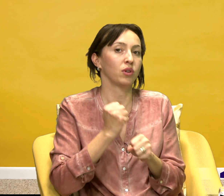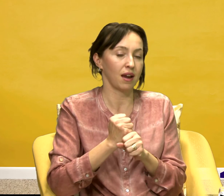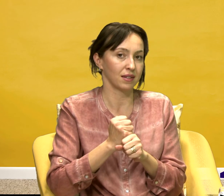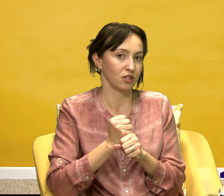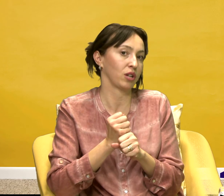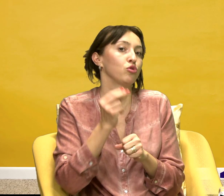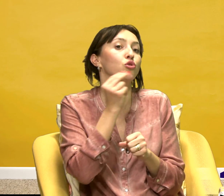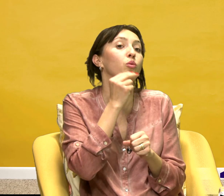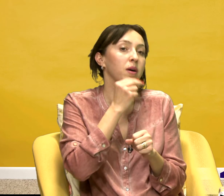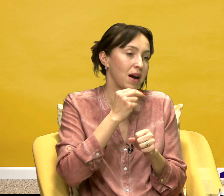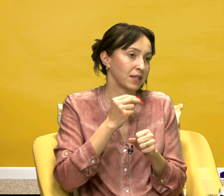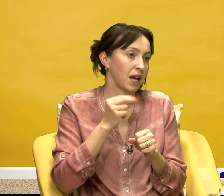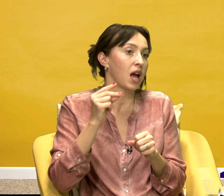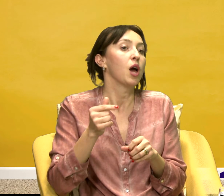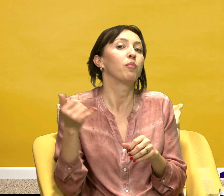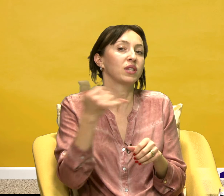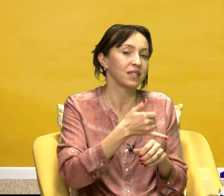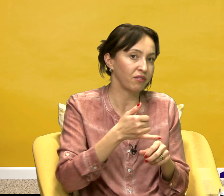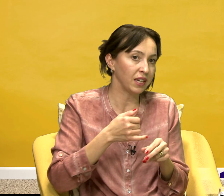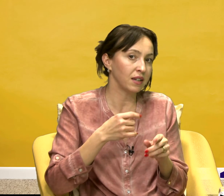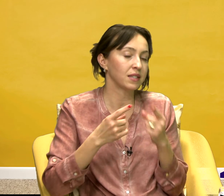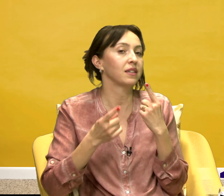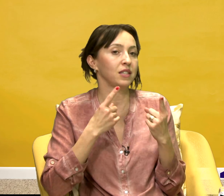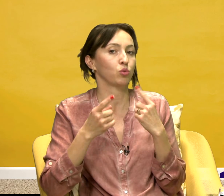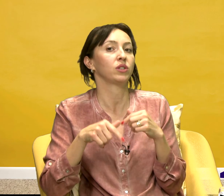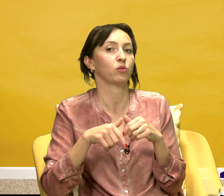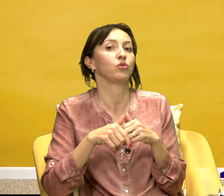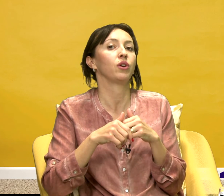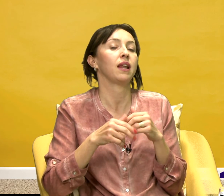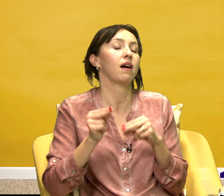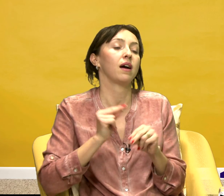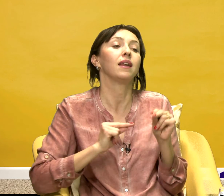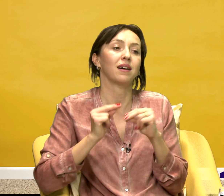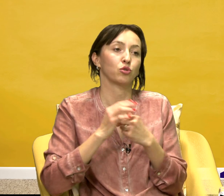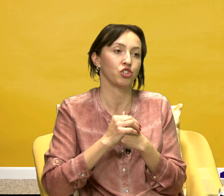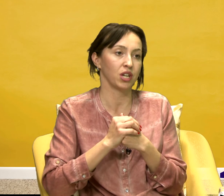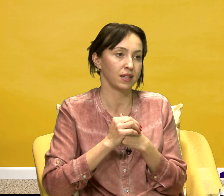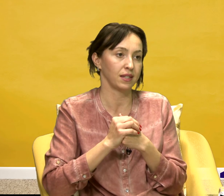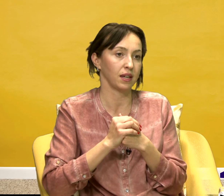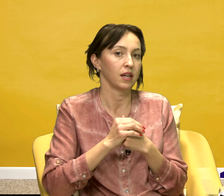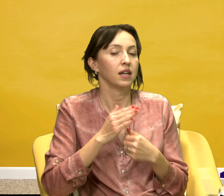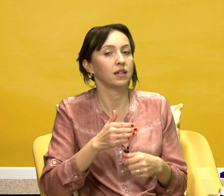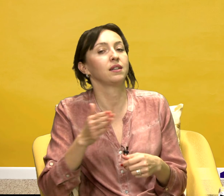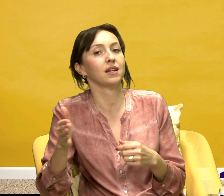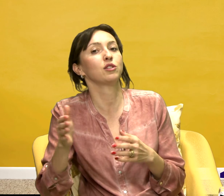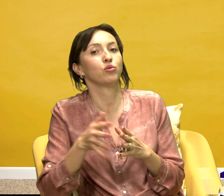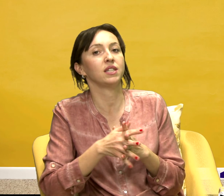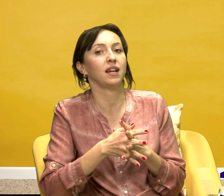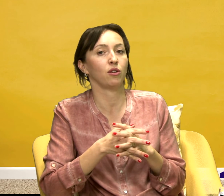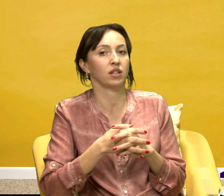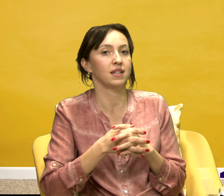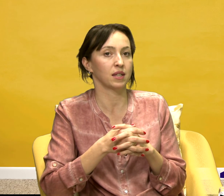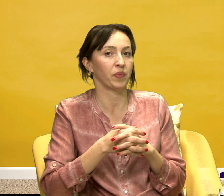care lucrează și atunci după masa pot să vină să discute cu noi la asociație. În